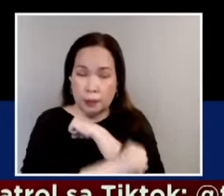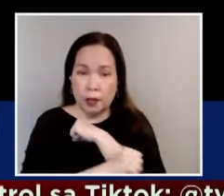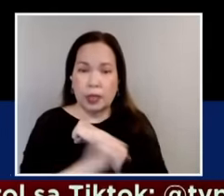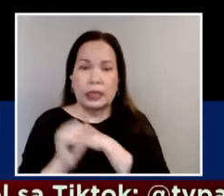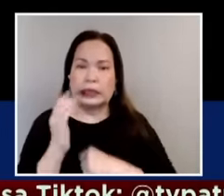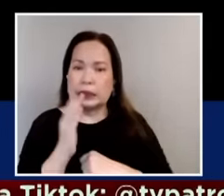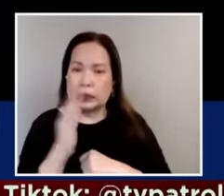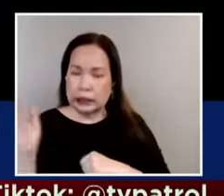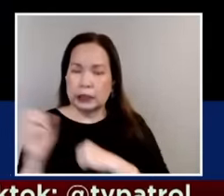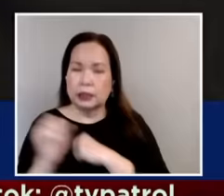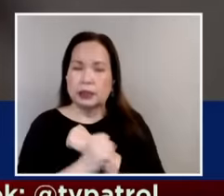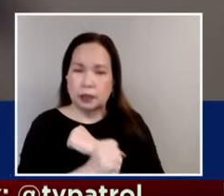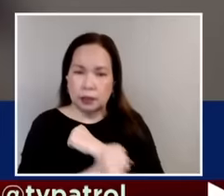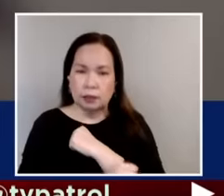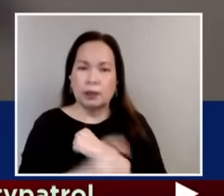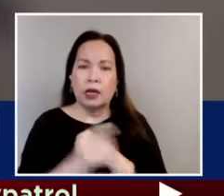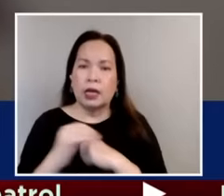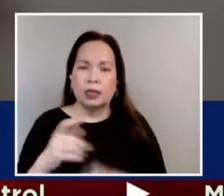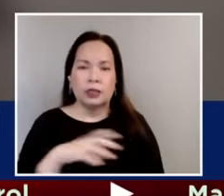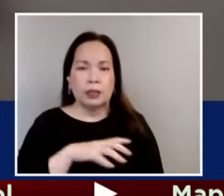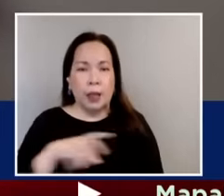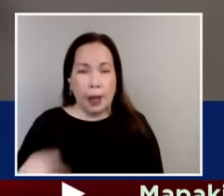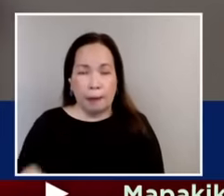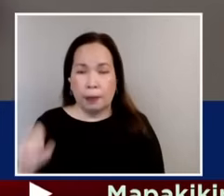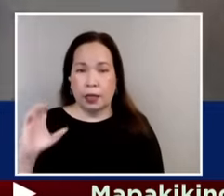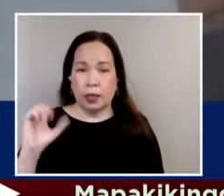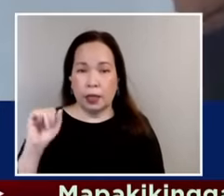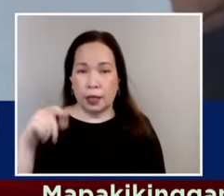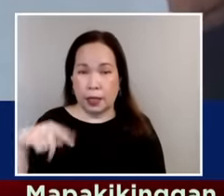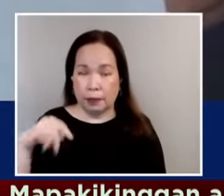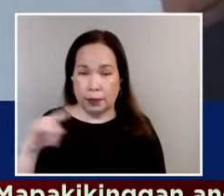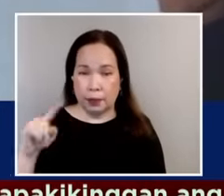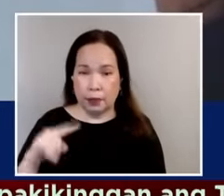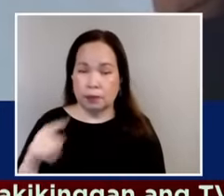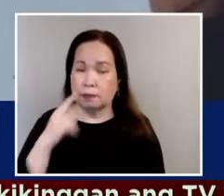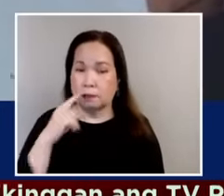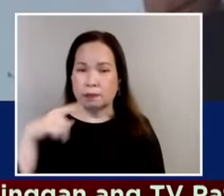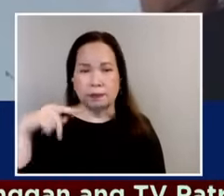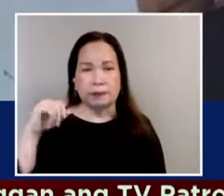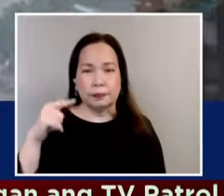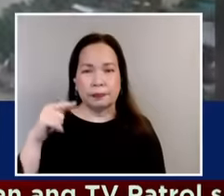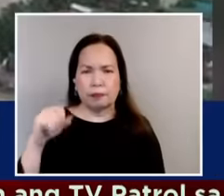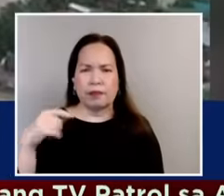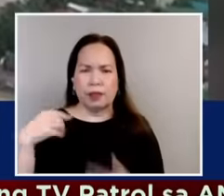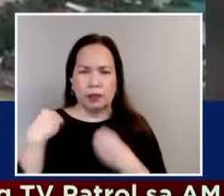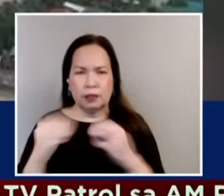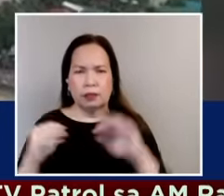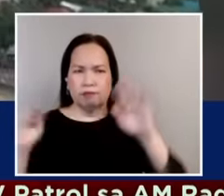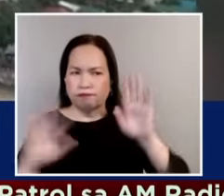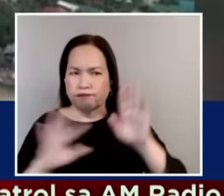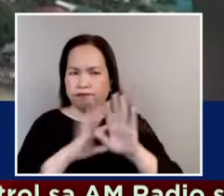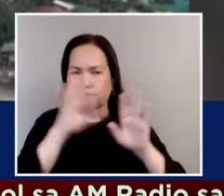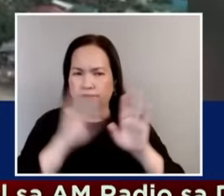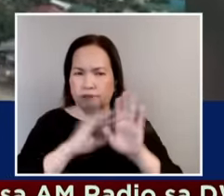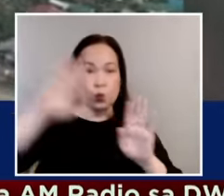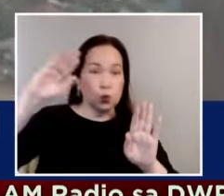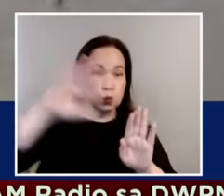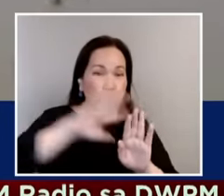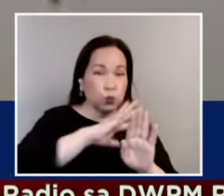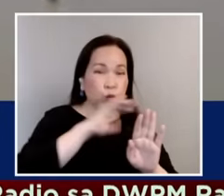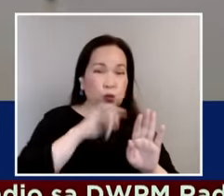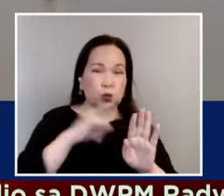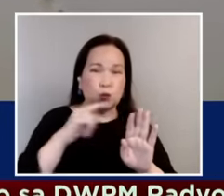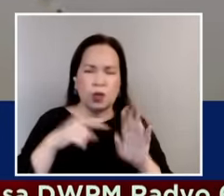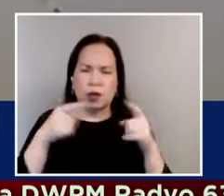at sa probinsya ng Capiz. Ayon sa PAGASA, ilang araw nang nagpapaulan ang shear line bago pa nangyari ang